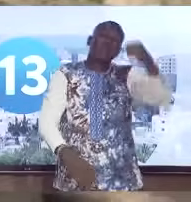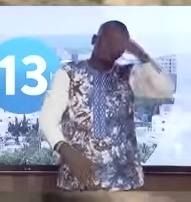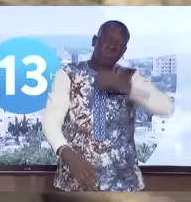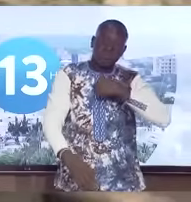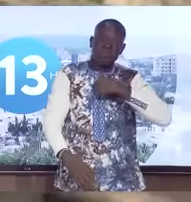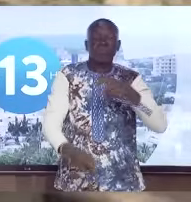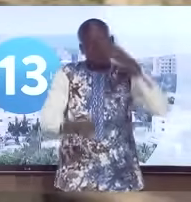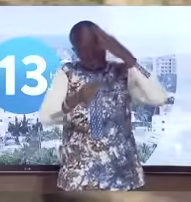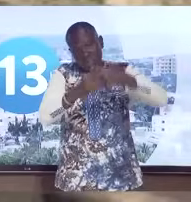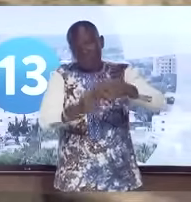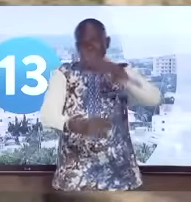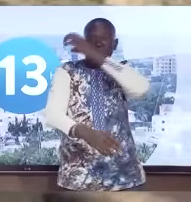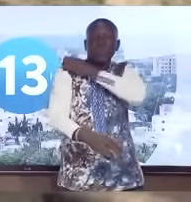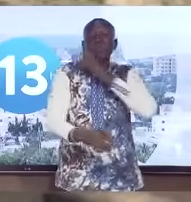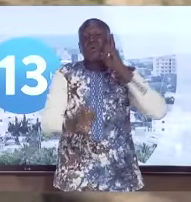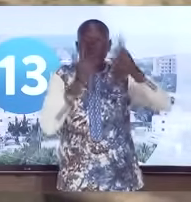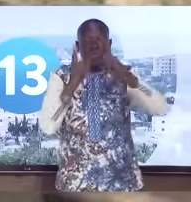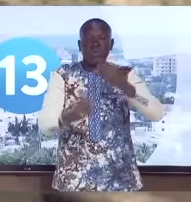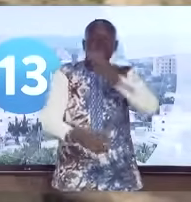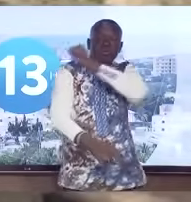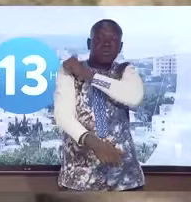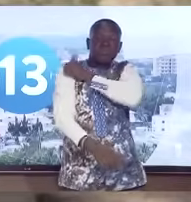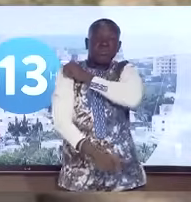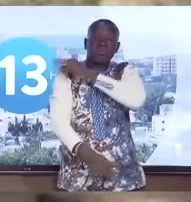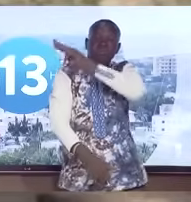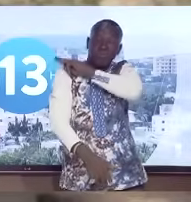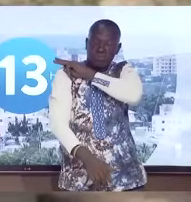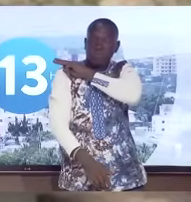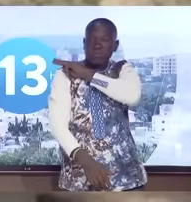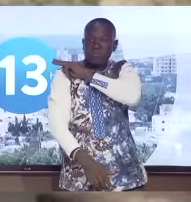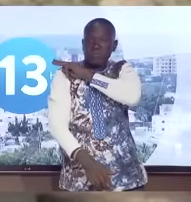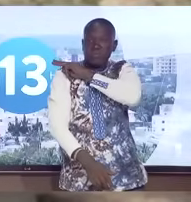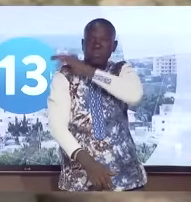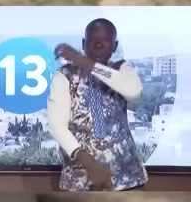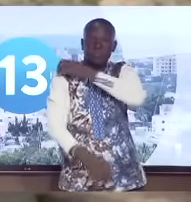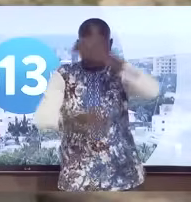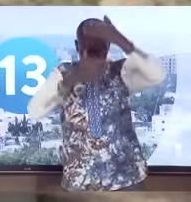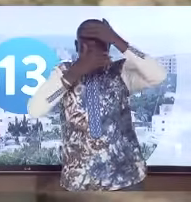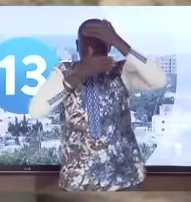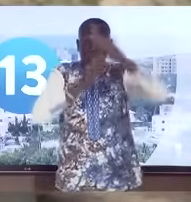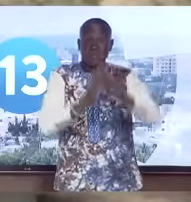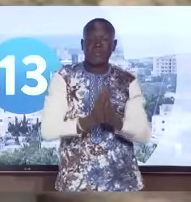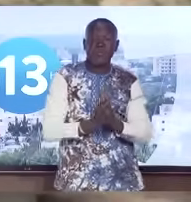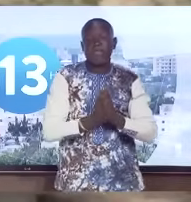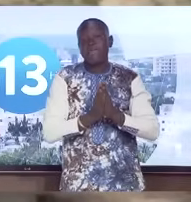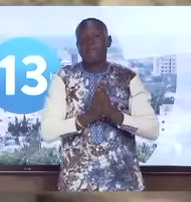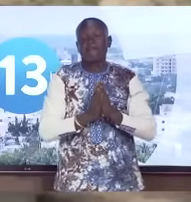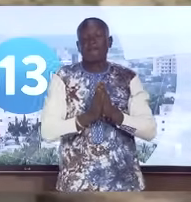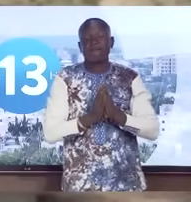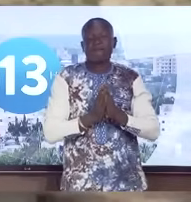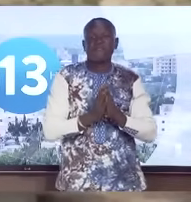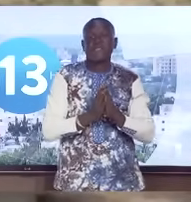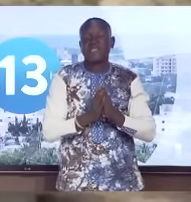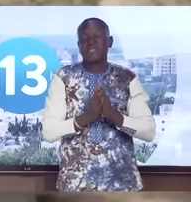chefs. Parle-moi de Abdul Zulkanaini. Amadou, André, Abdul Ghaffar, on ne voit